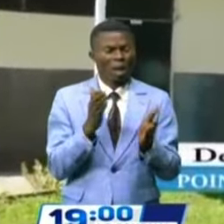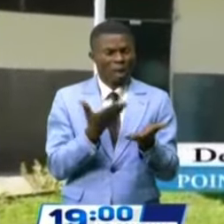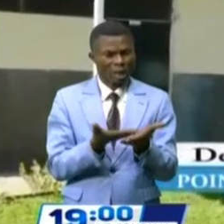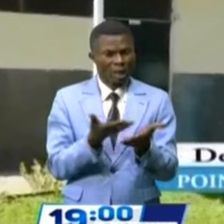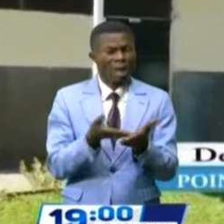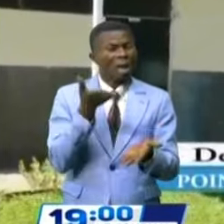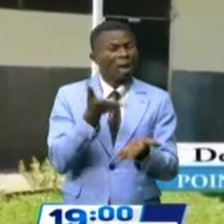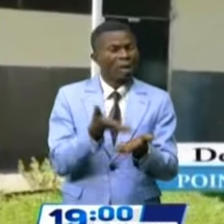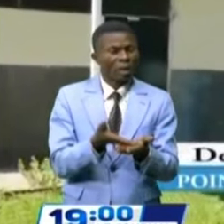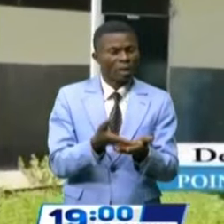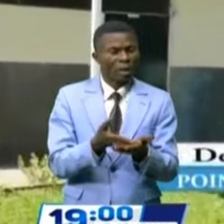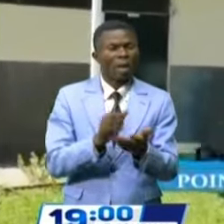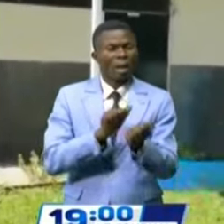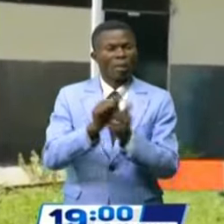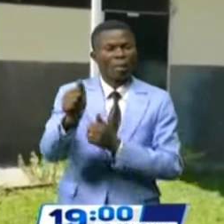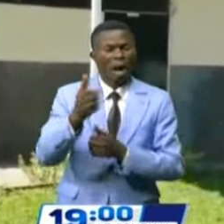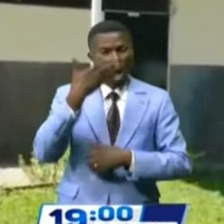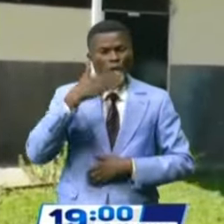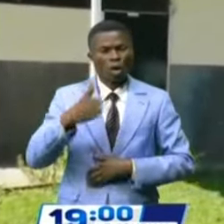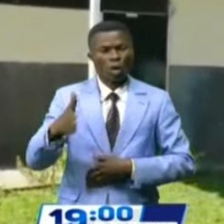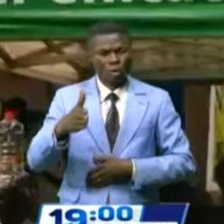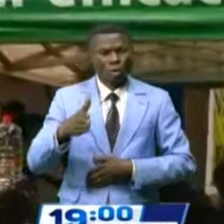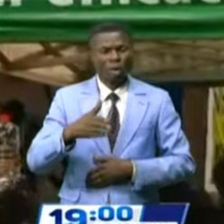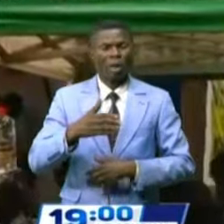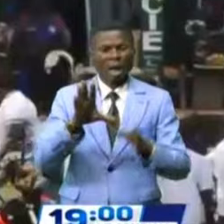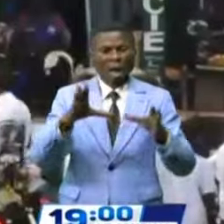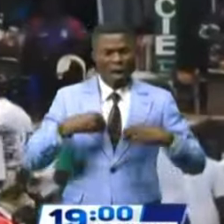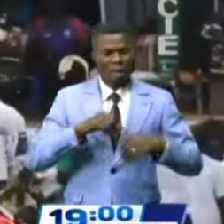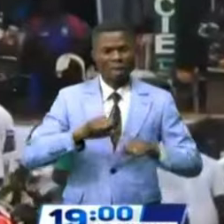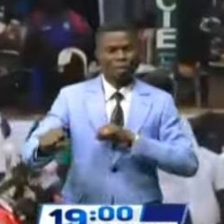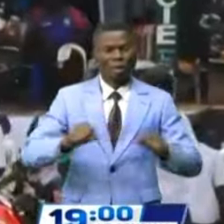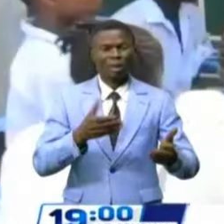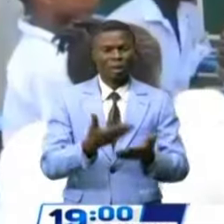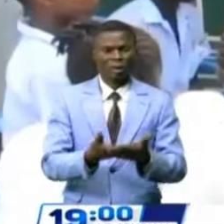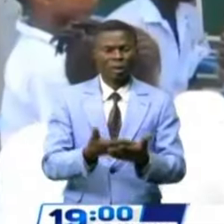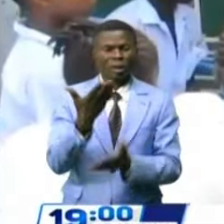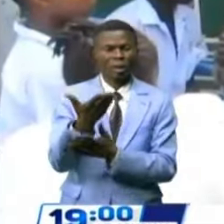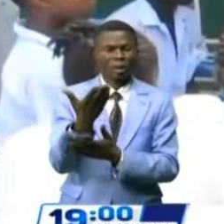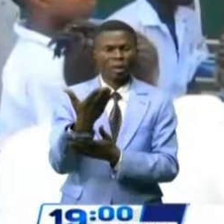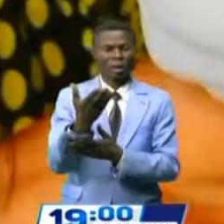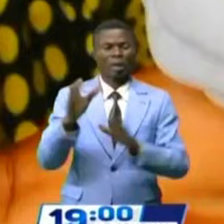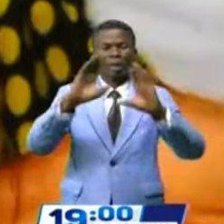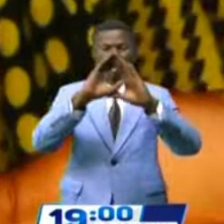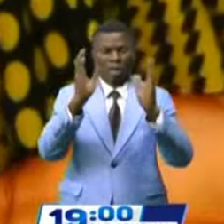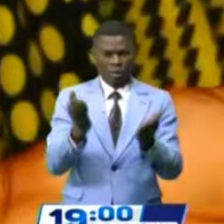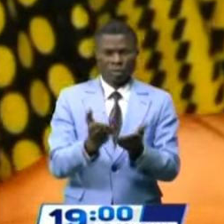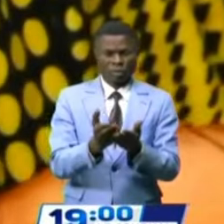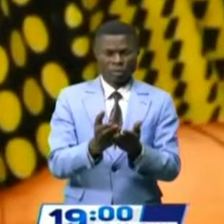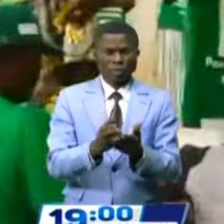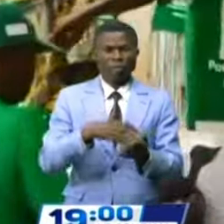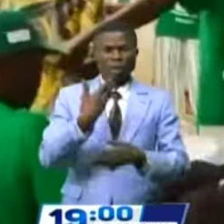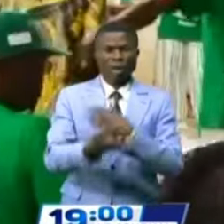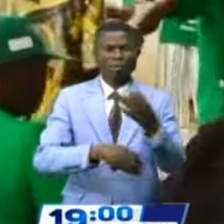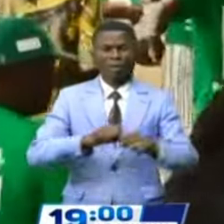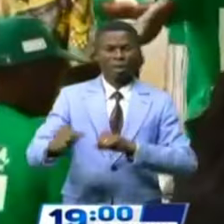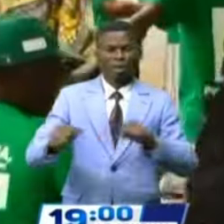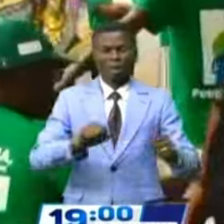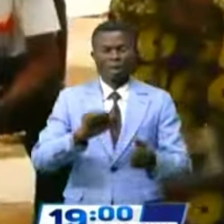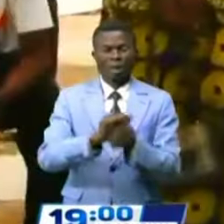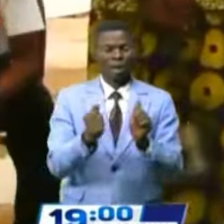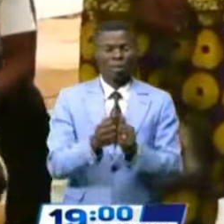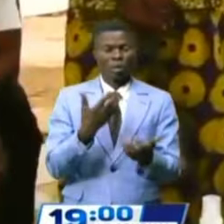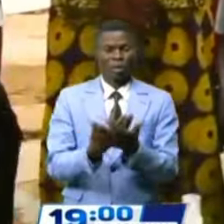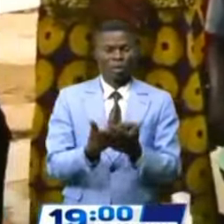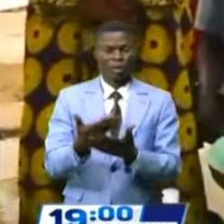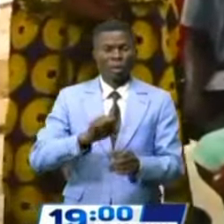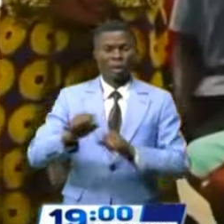pouvaient passer dans les officines pour se faire tester. Ces derniers invitent la communauté à se faire dépister en cas de besoin.